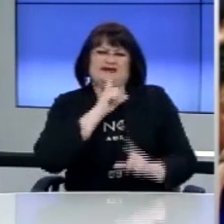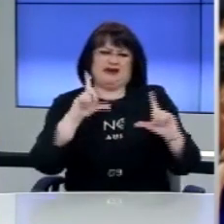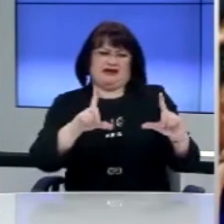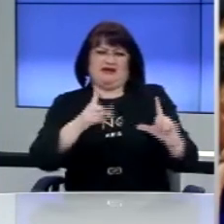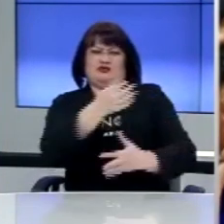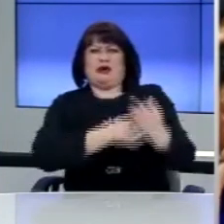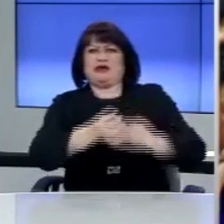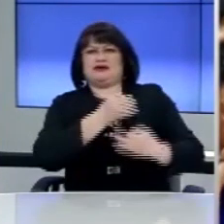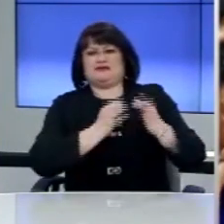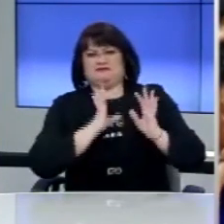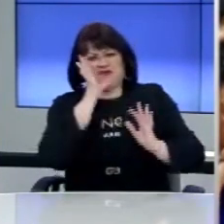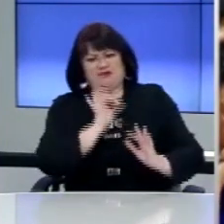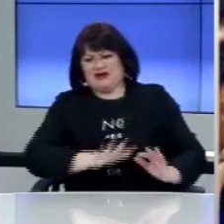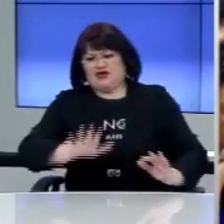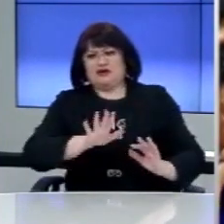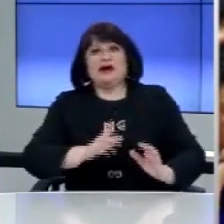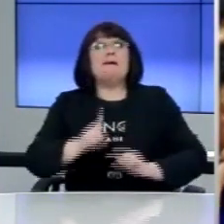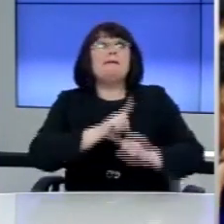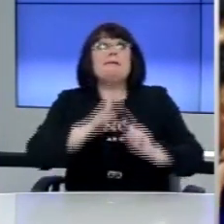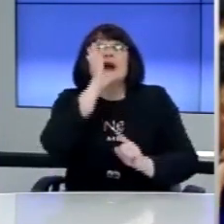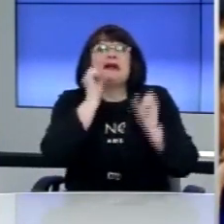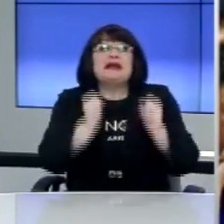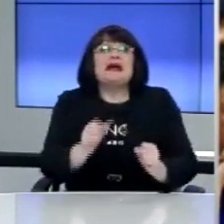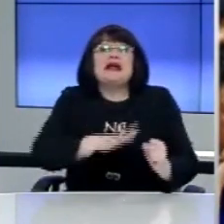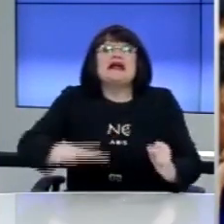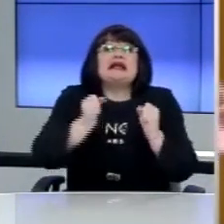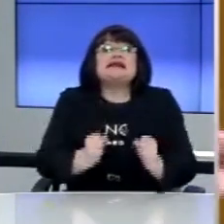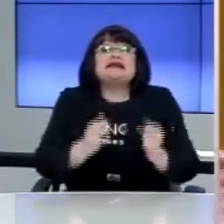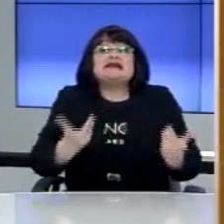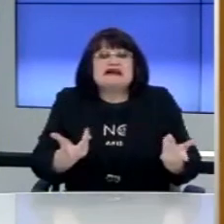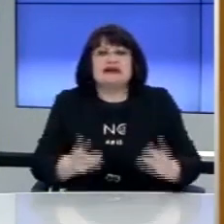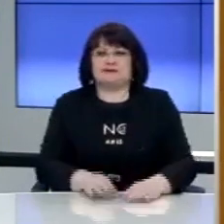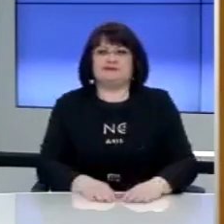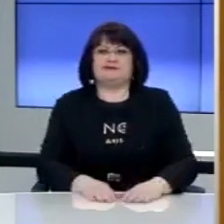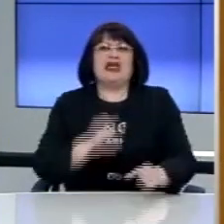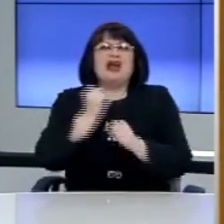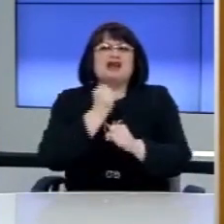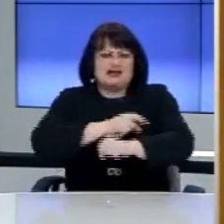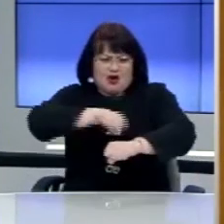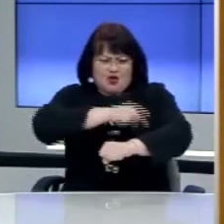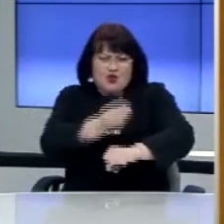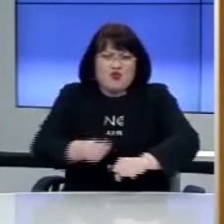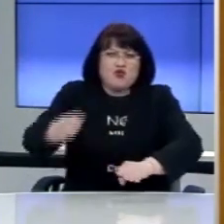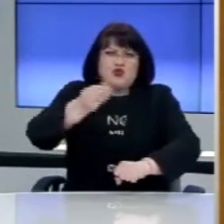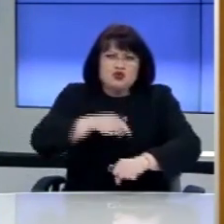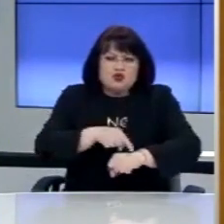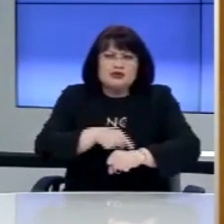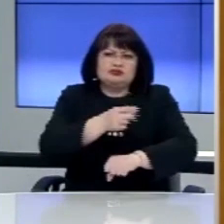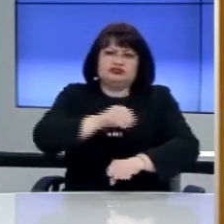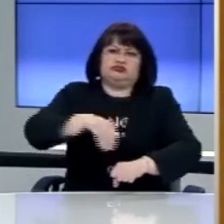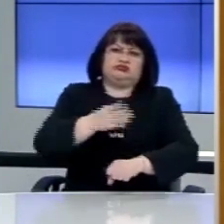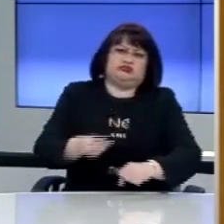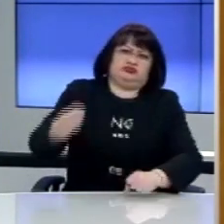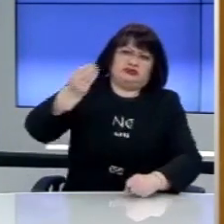πραγματικότητα. Ποια είναι η πραγματική κατάσταση? Η εντατικοποίηση της εργασίας, η γιγάντωση